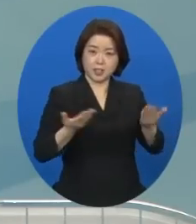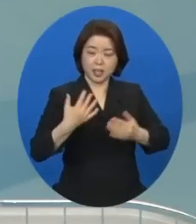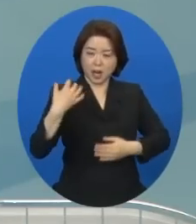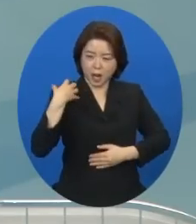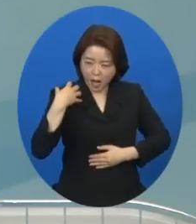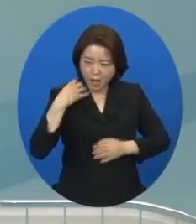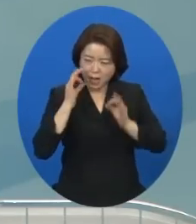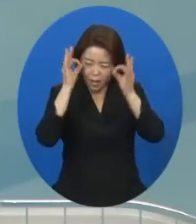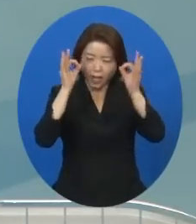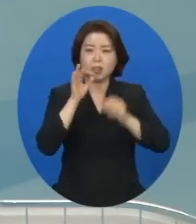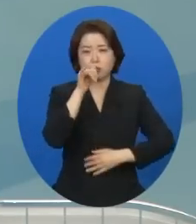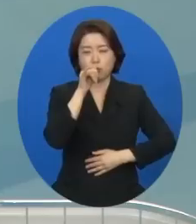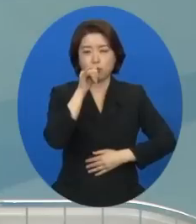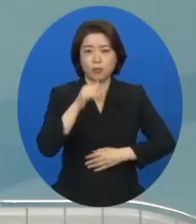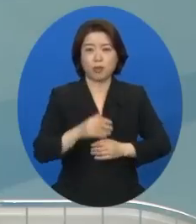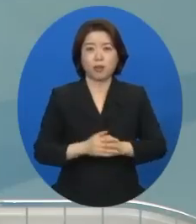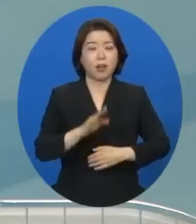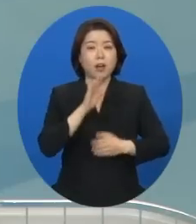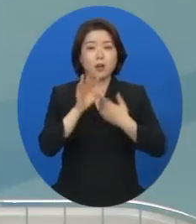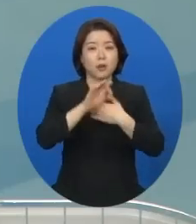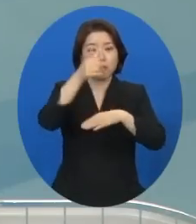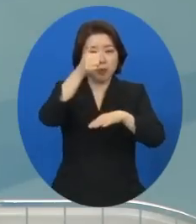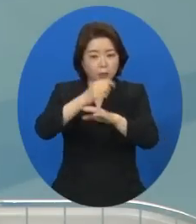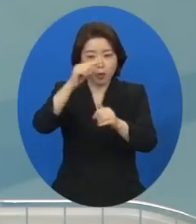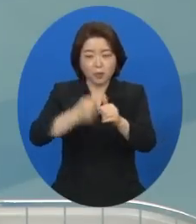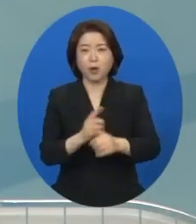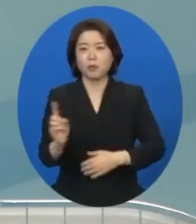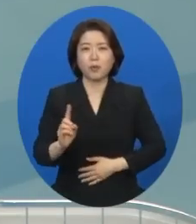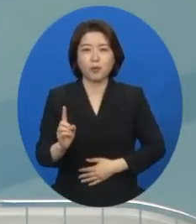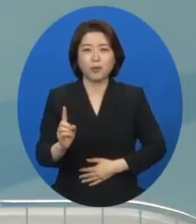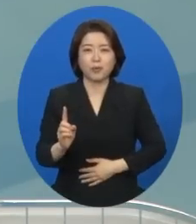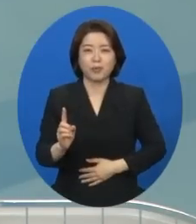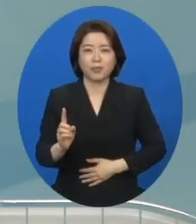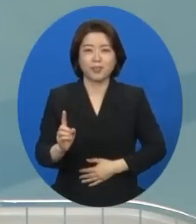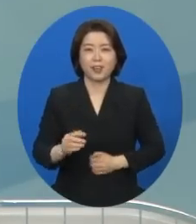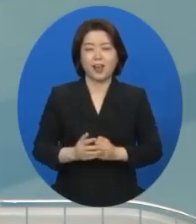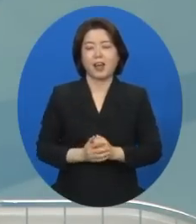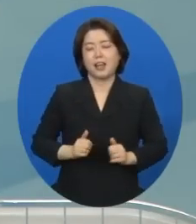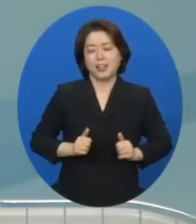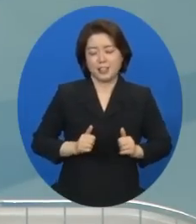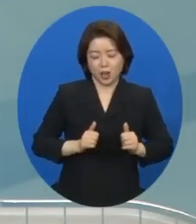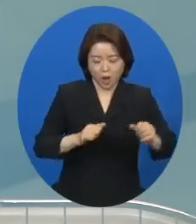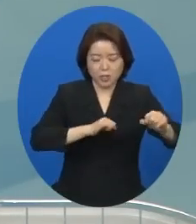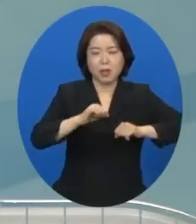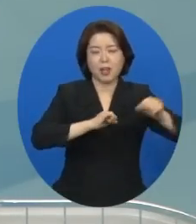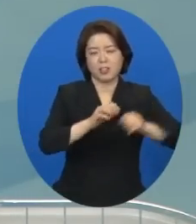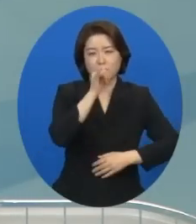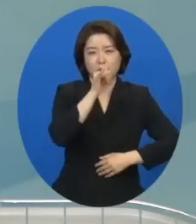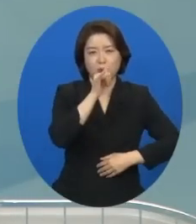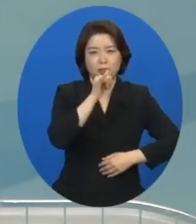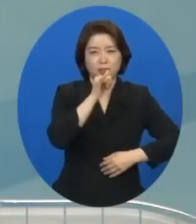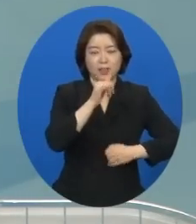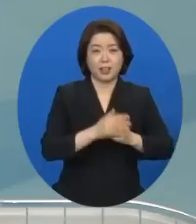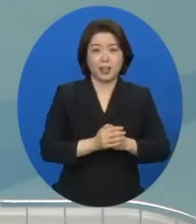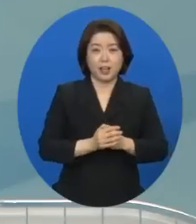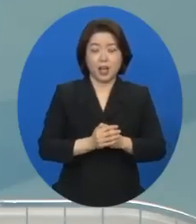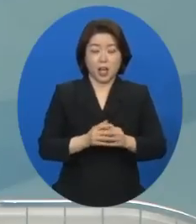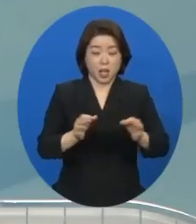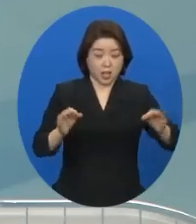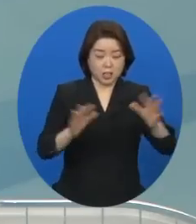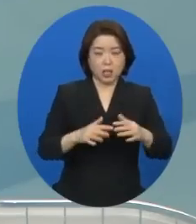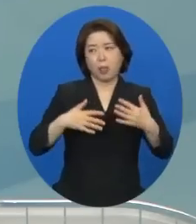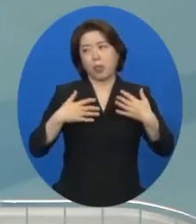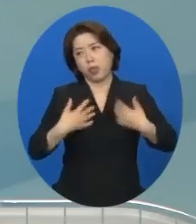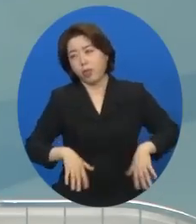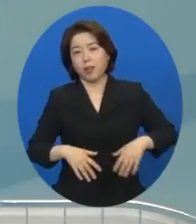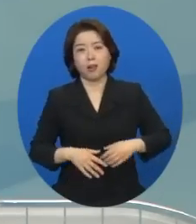하겠지요. 그러면 어떤 결과가 오지요? 열심히 하기는 하지만 금방